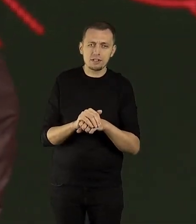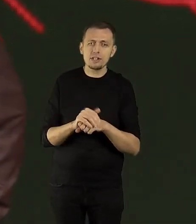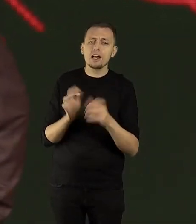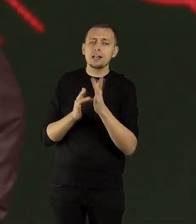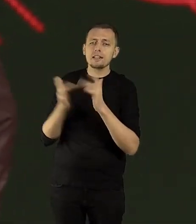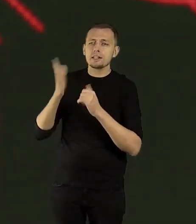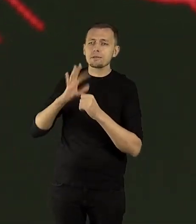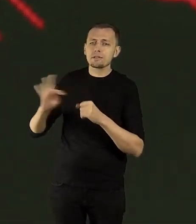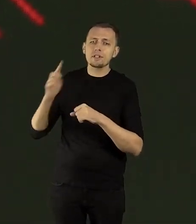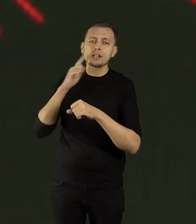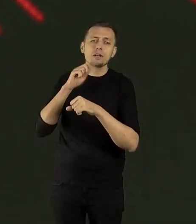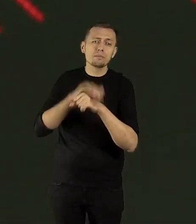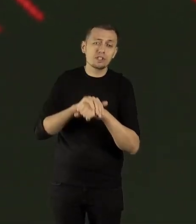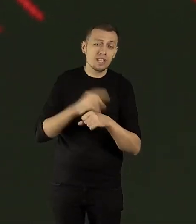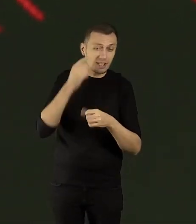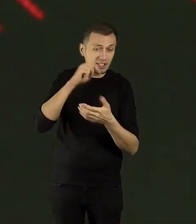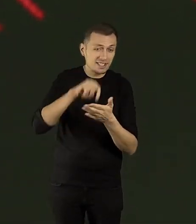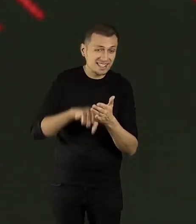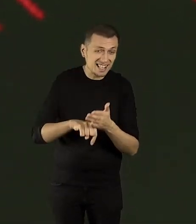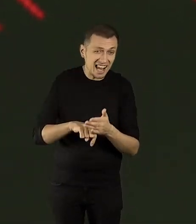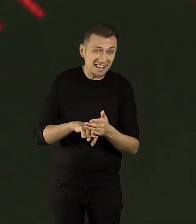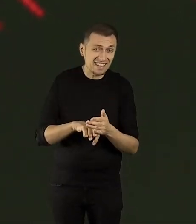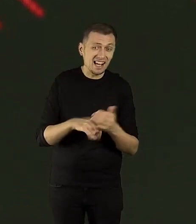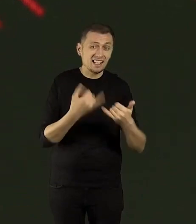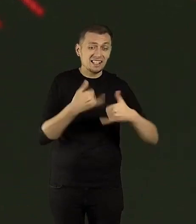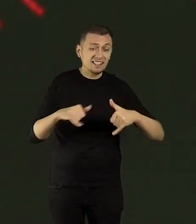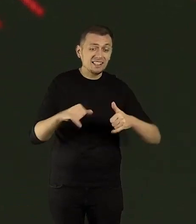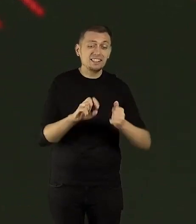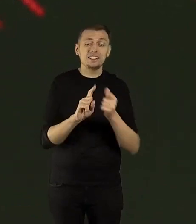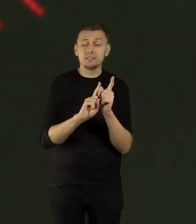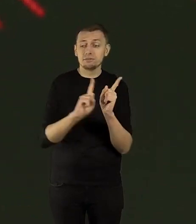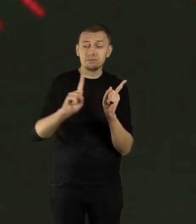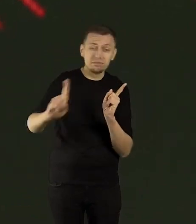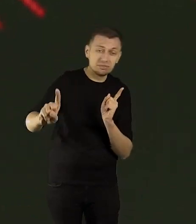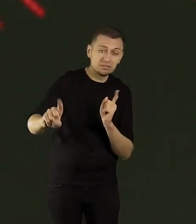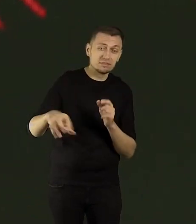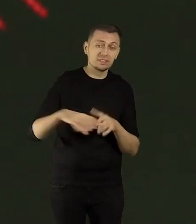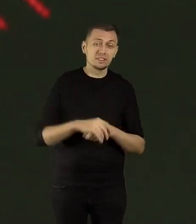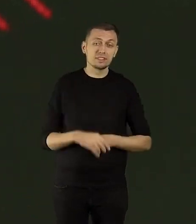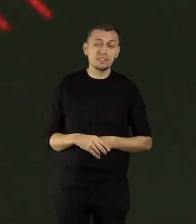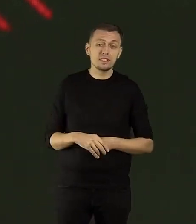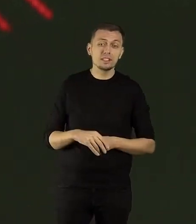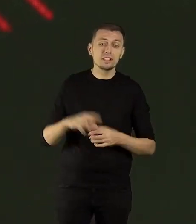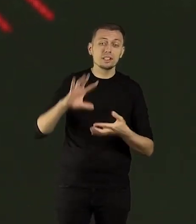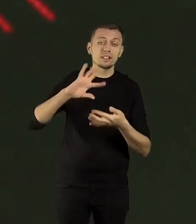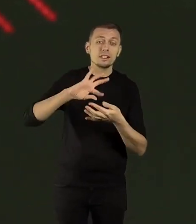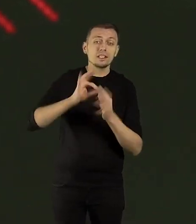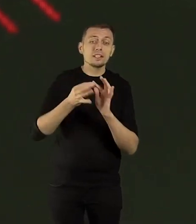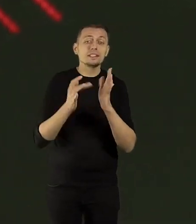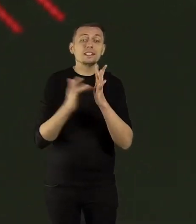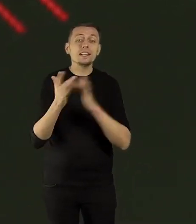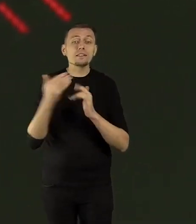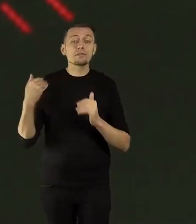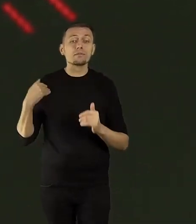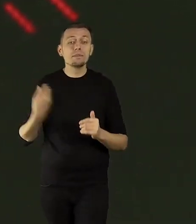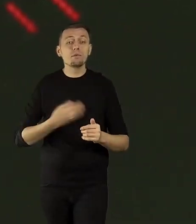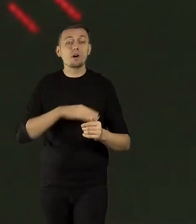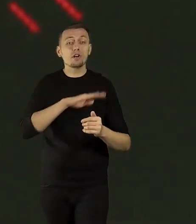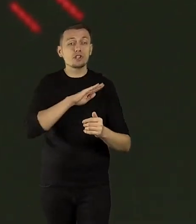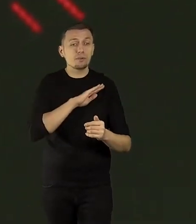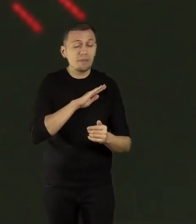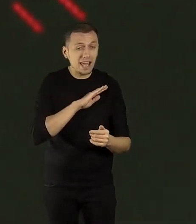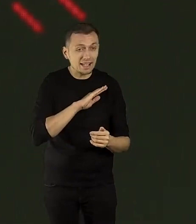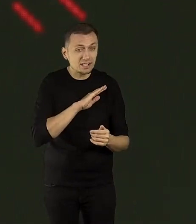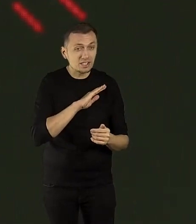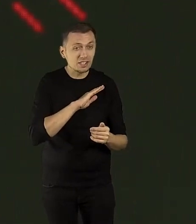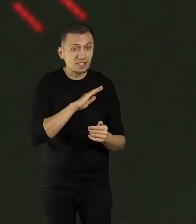złodziejami, a kiedy umierał, jego oprawcy grali o jedyną jego własność. Jedyne, co